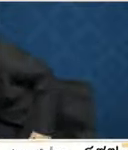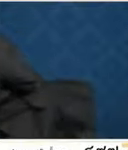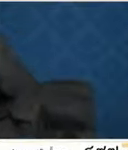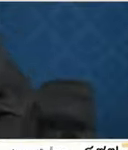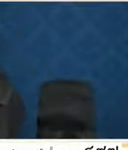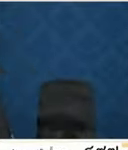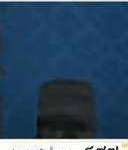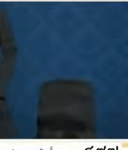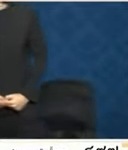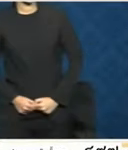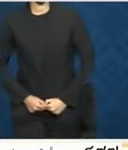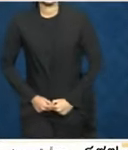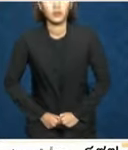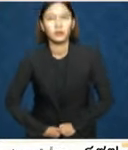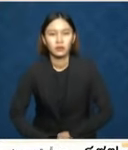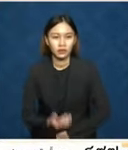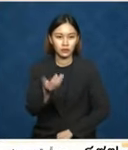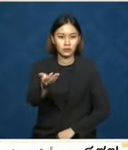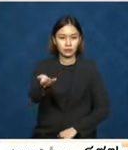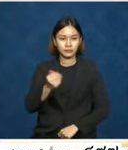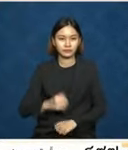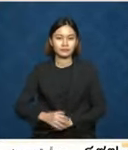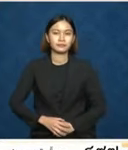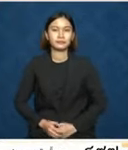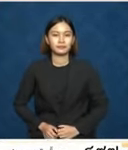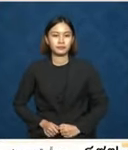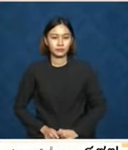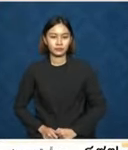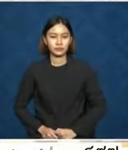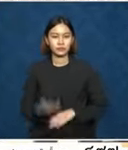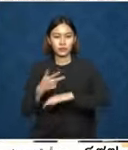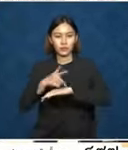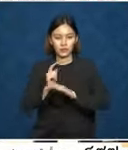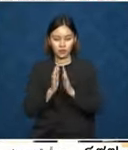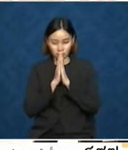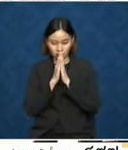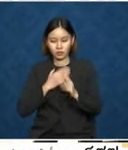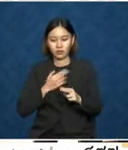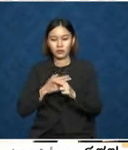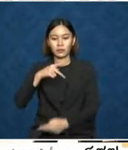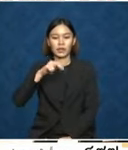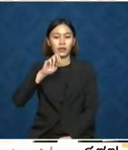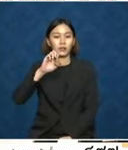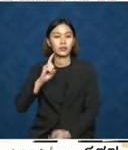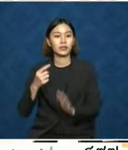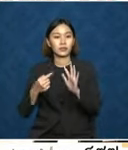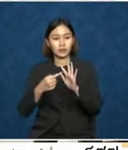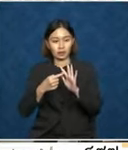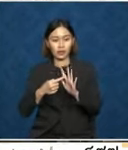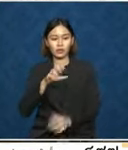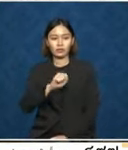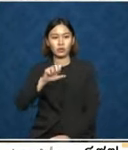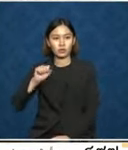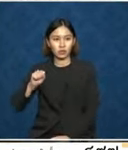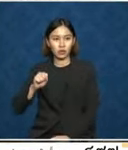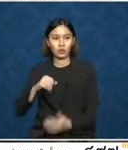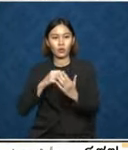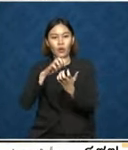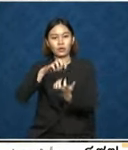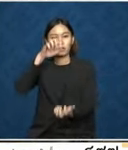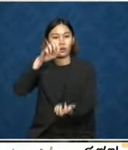ขอเชิญคุณพนิดามงคลสวัสดิ์ครับเรียนประธานที่เคารพดิฉันพนิดามงคลสวัสดิ์สมาชิกสภาผู้แทนราษฎร